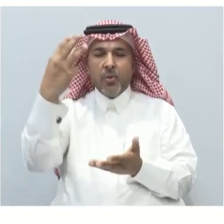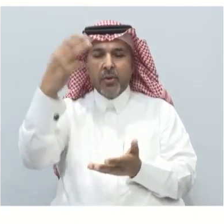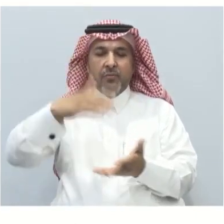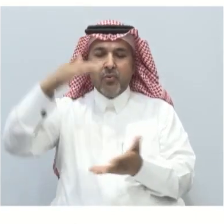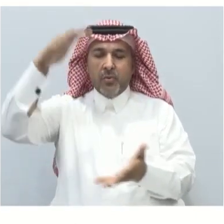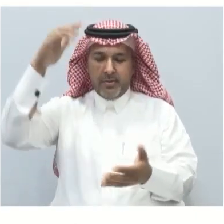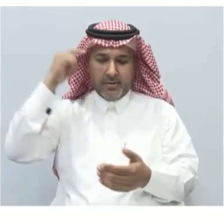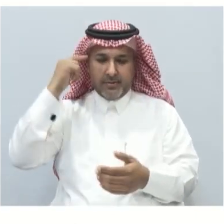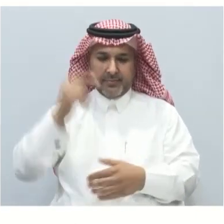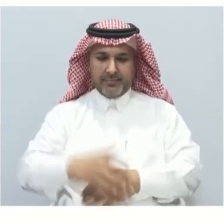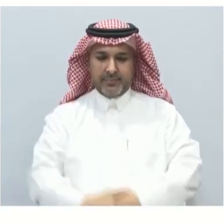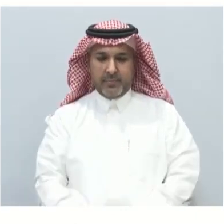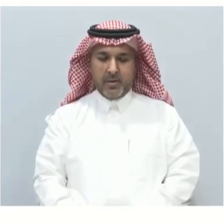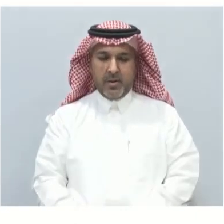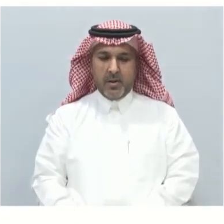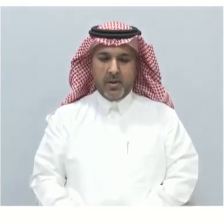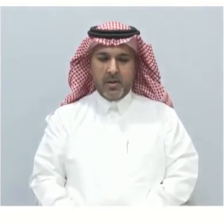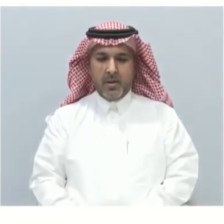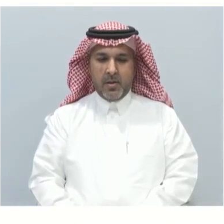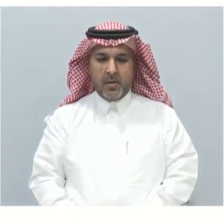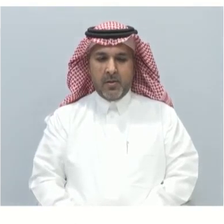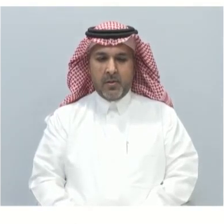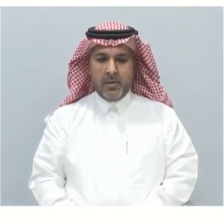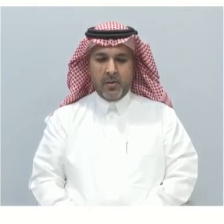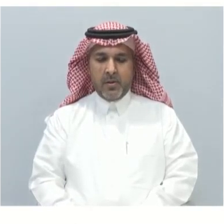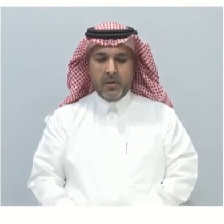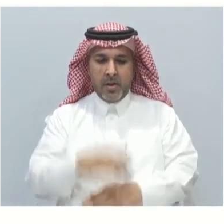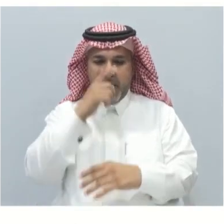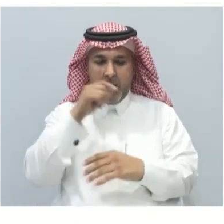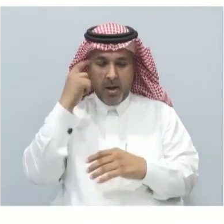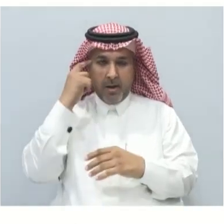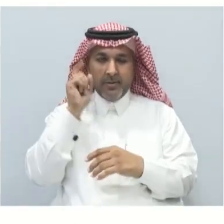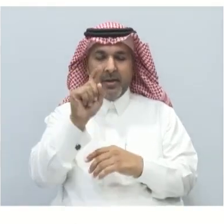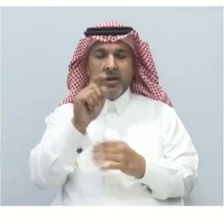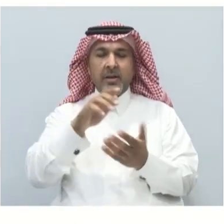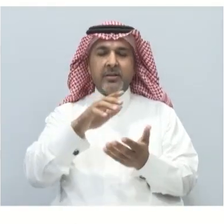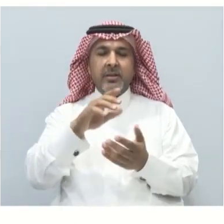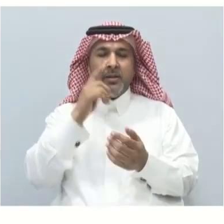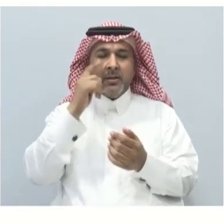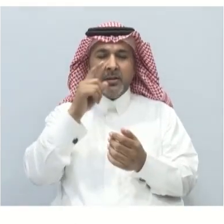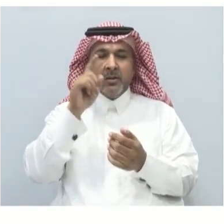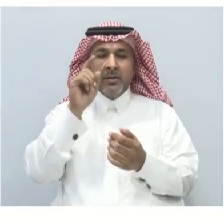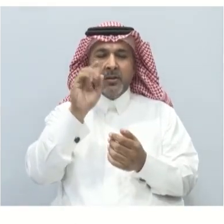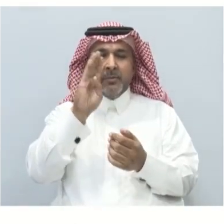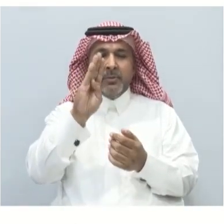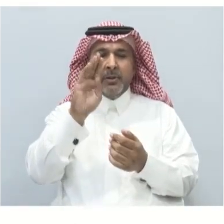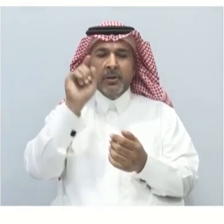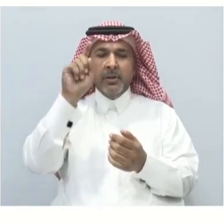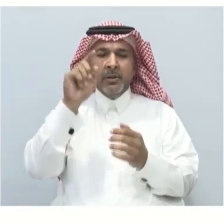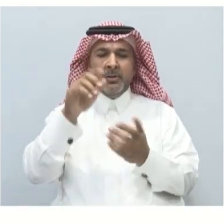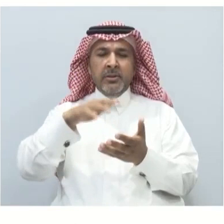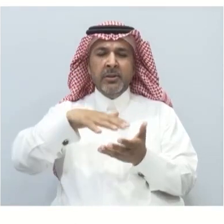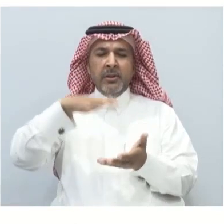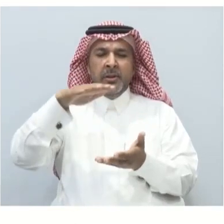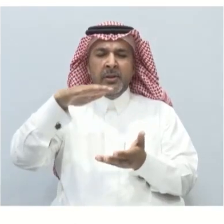يعني اذا كان بي اس اكس اكبر من بي واي فان الاكس حتكون اكبر من ايش اكبر من الواي هذا في